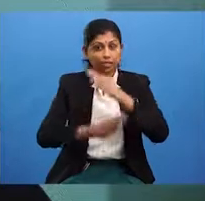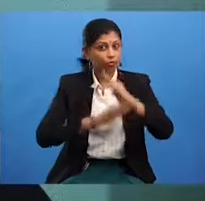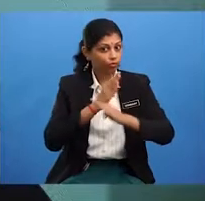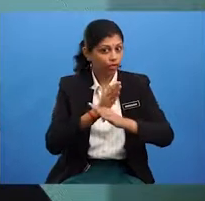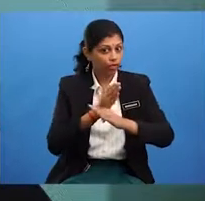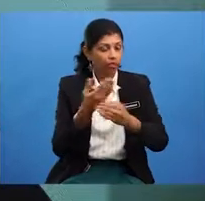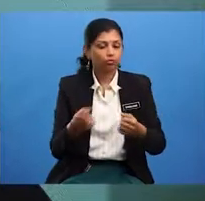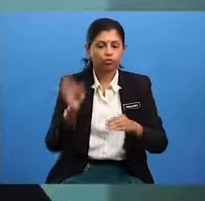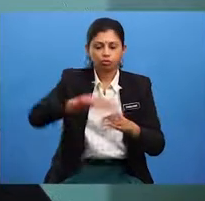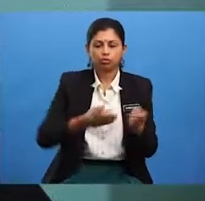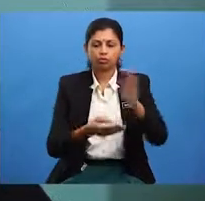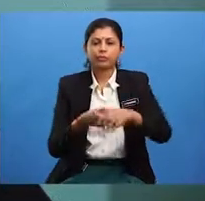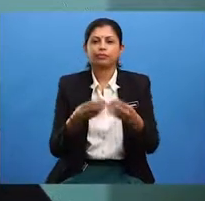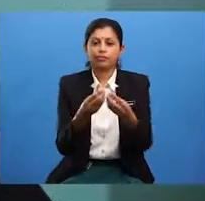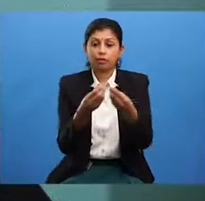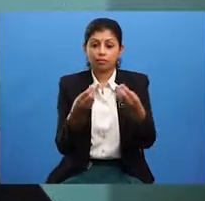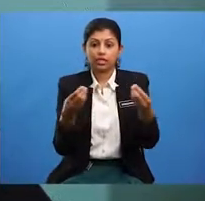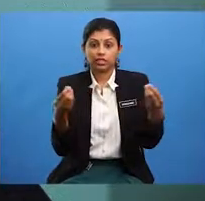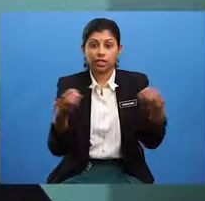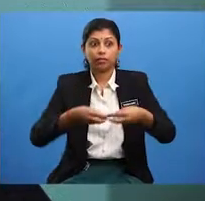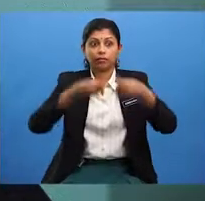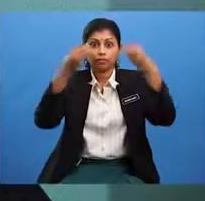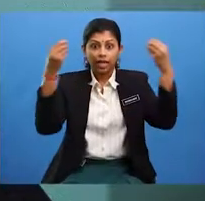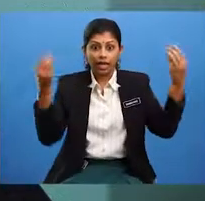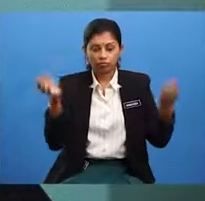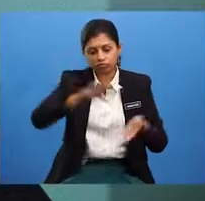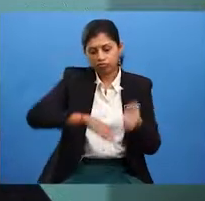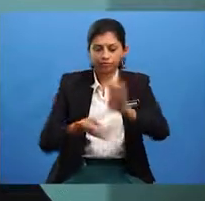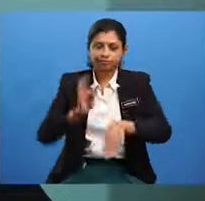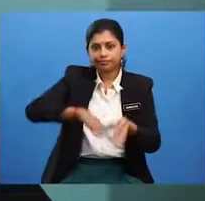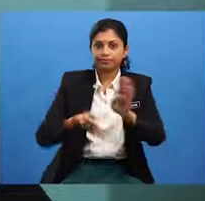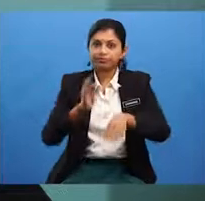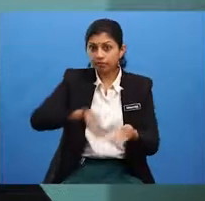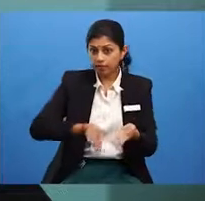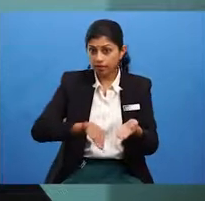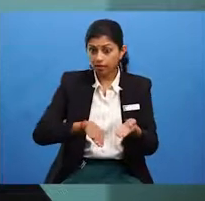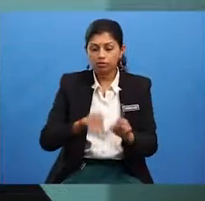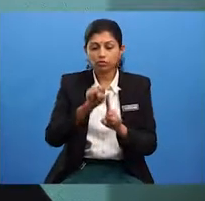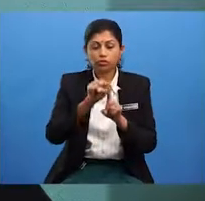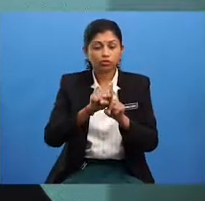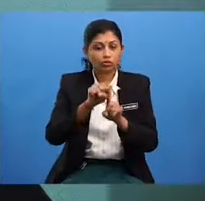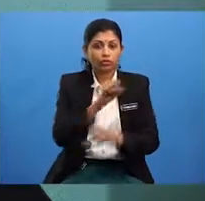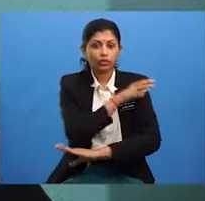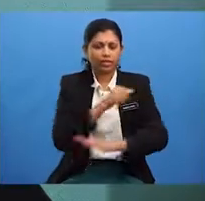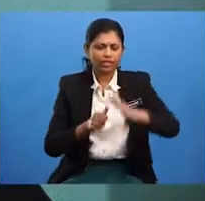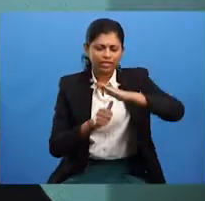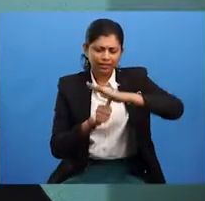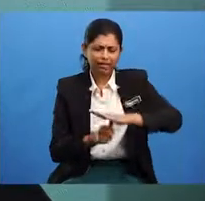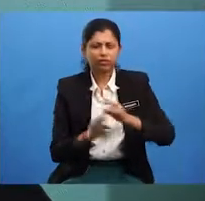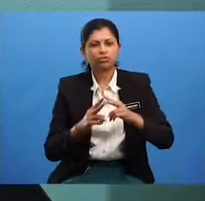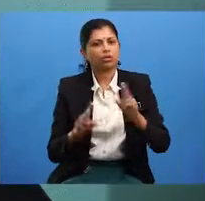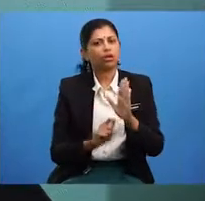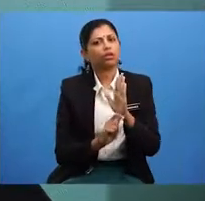ia tertimbus oleh lumpur dan pasir. Akibat suhu dan tekanan yang sangat